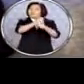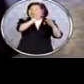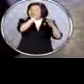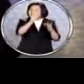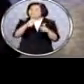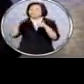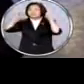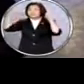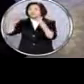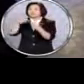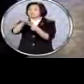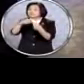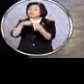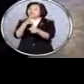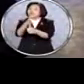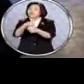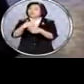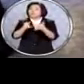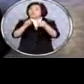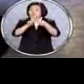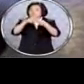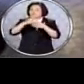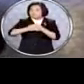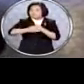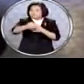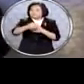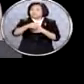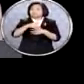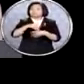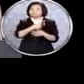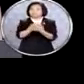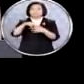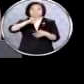民主的机制来形成台湾的共识？